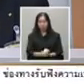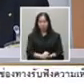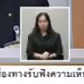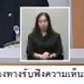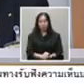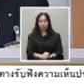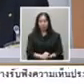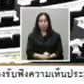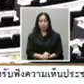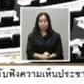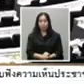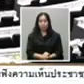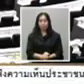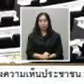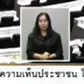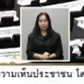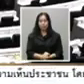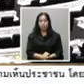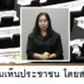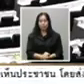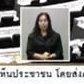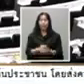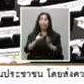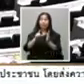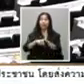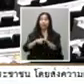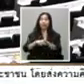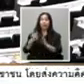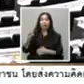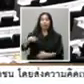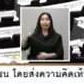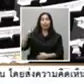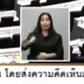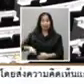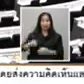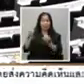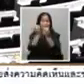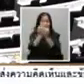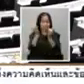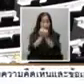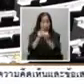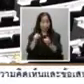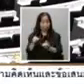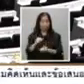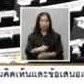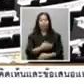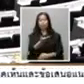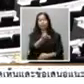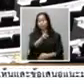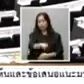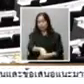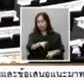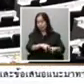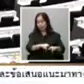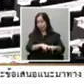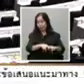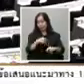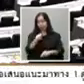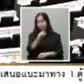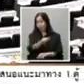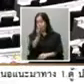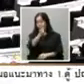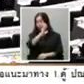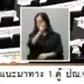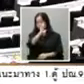ต่อมานะครับเลขาศาลรัฐธรรมนูญที่มาแถลง ท่านนั่งลงแล้วครับผมไม่อนุญาตท่านอภิป